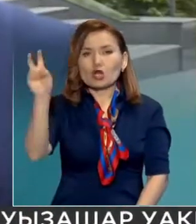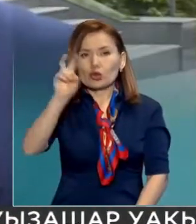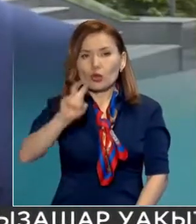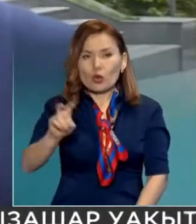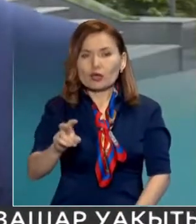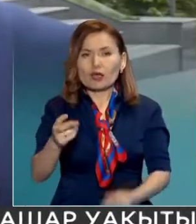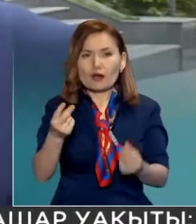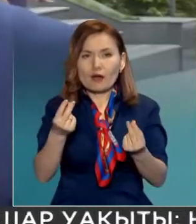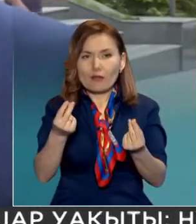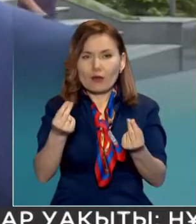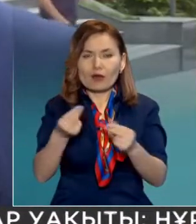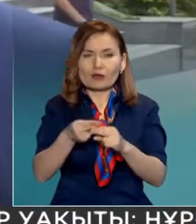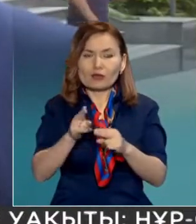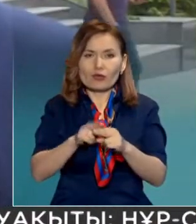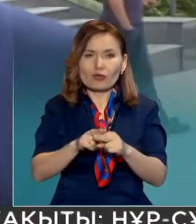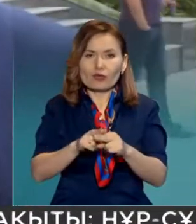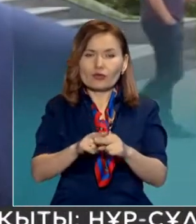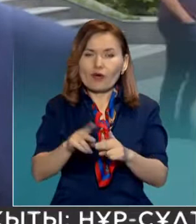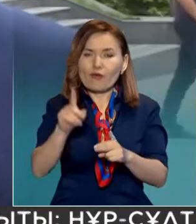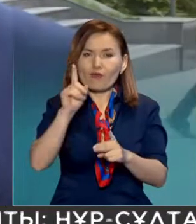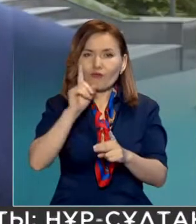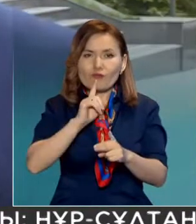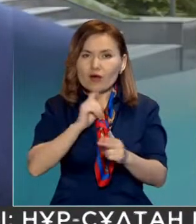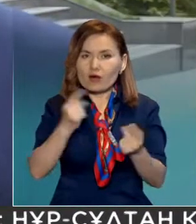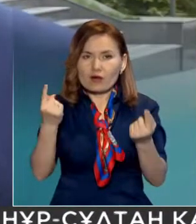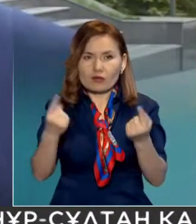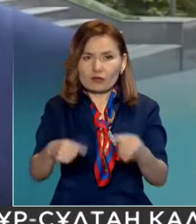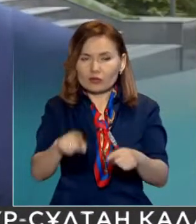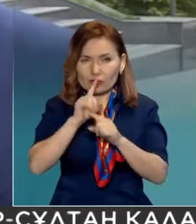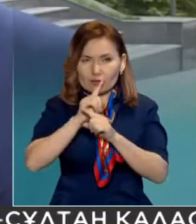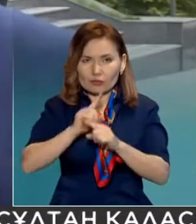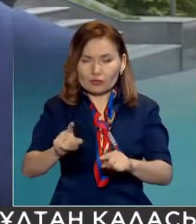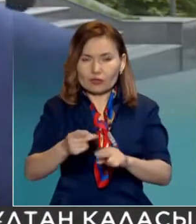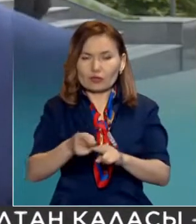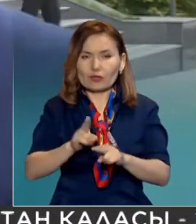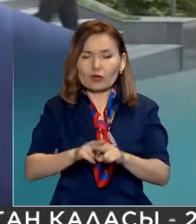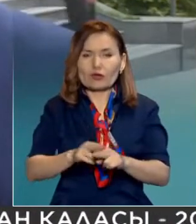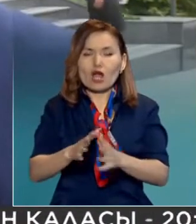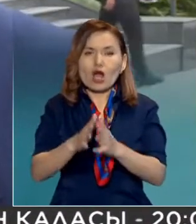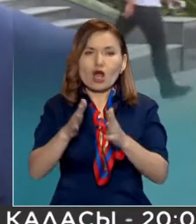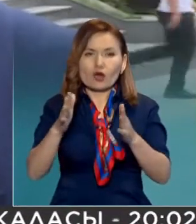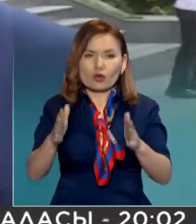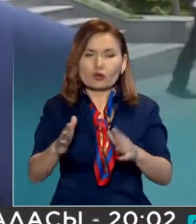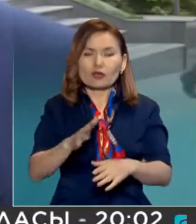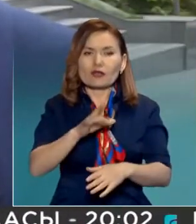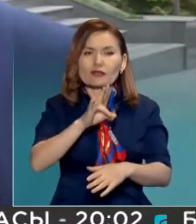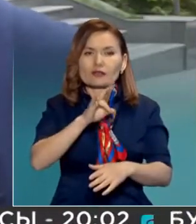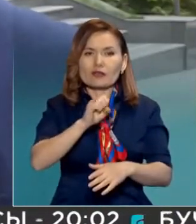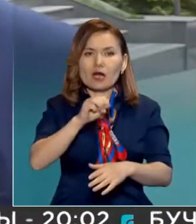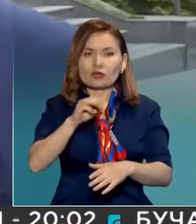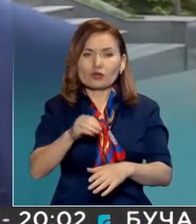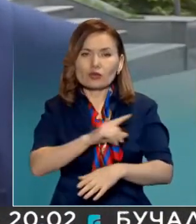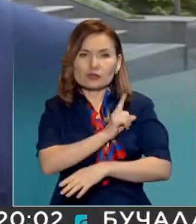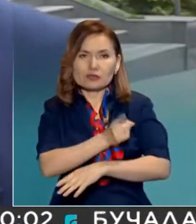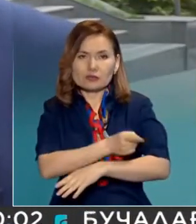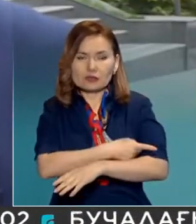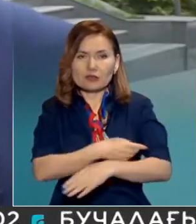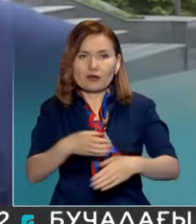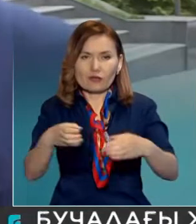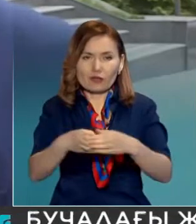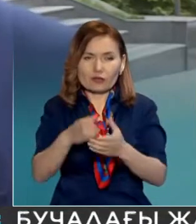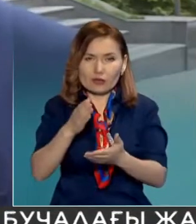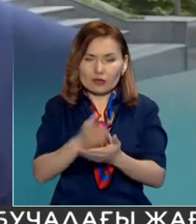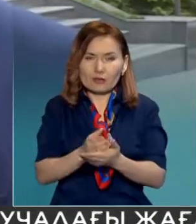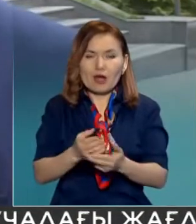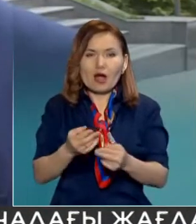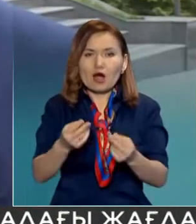Доллардың дәл ертең бітіп қалады дегенге сену қиын, өйткені оның артында үлкен НАТО дейтін күш тұр. Сондықтан да ол қазір